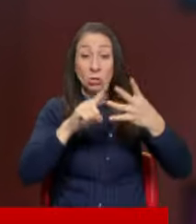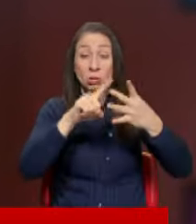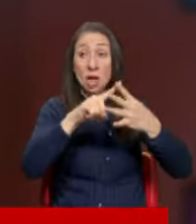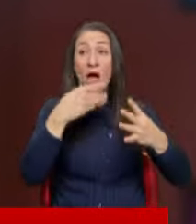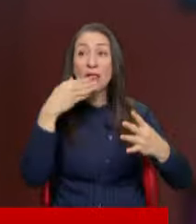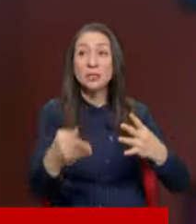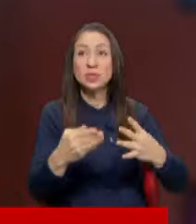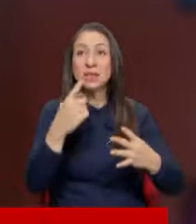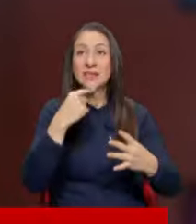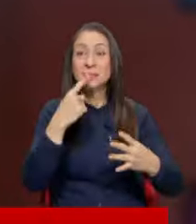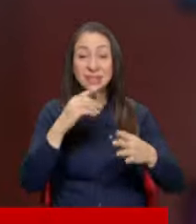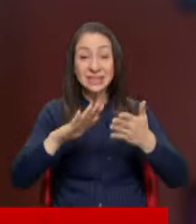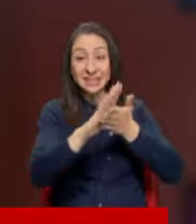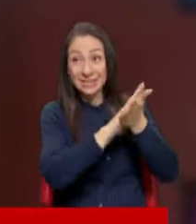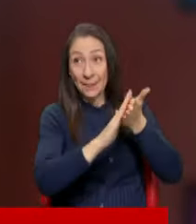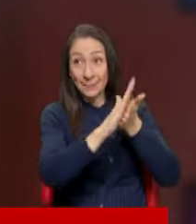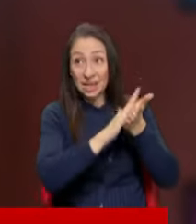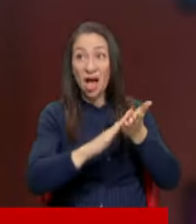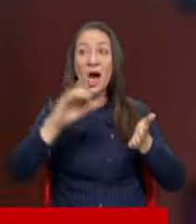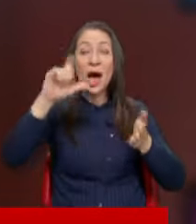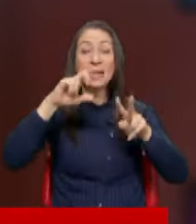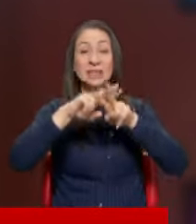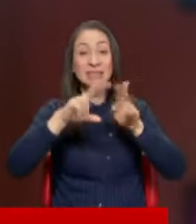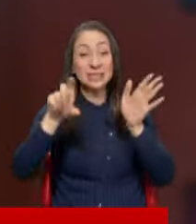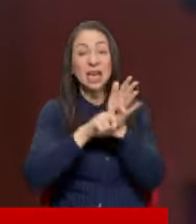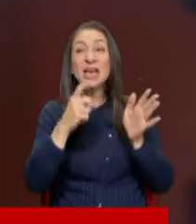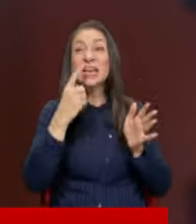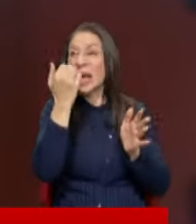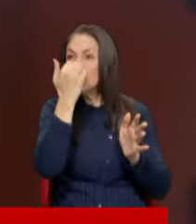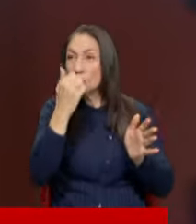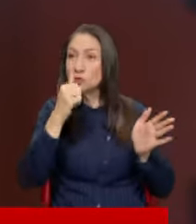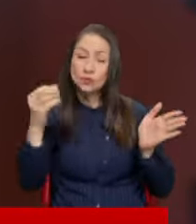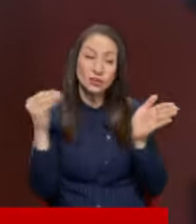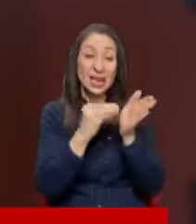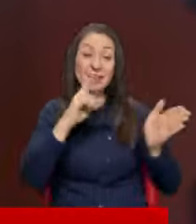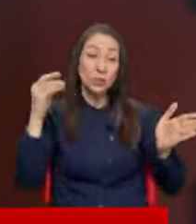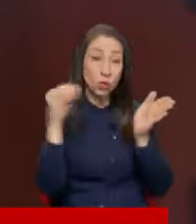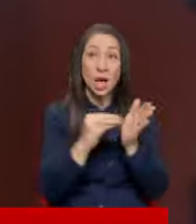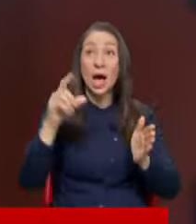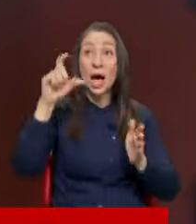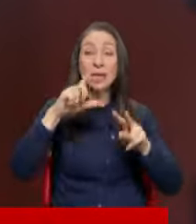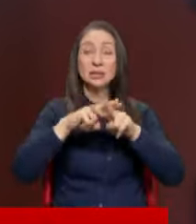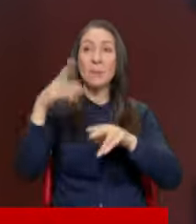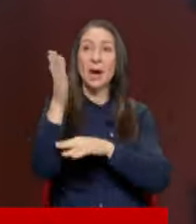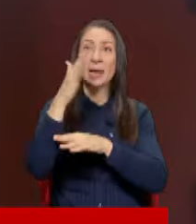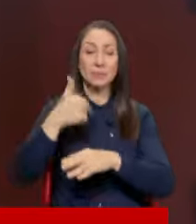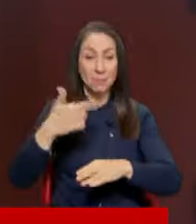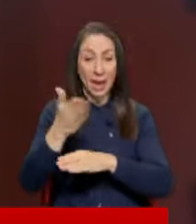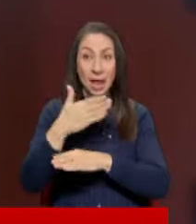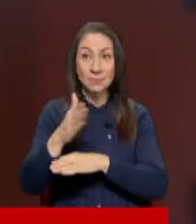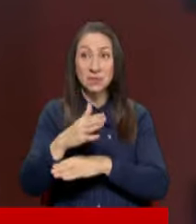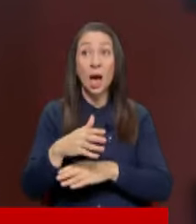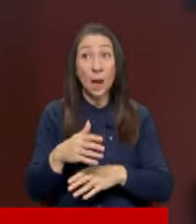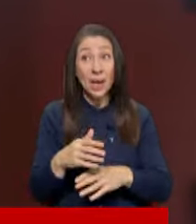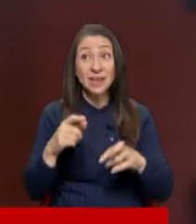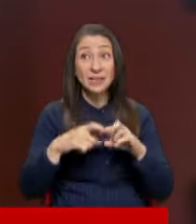belirtilmiştir kırmızı zemin Üzerinde ay yıldızlı kanımızla suladığımız rengini aldığımız ay yıldızlı bayraktır bizim bayrağımız